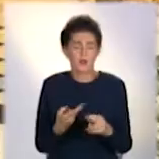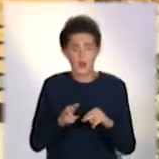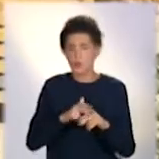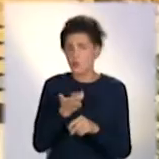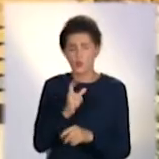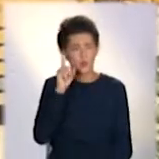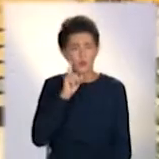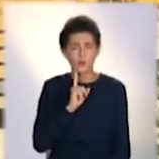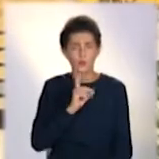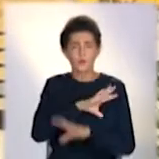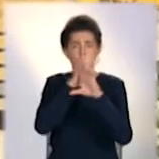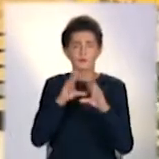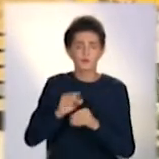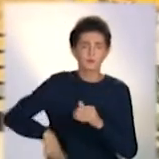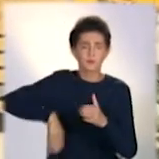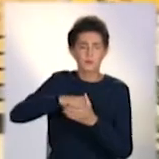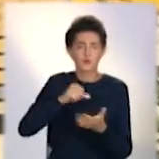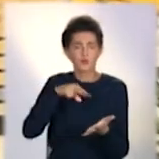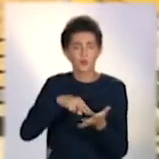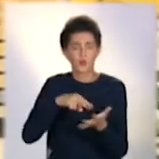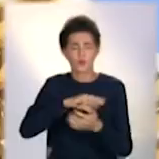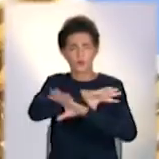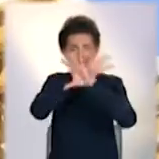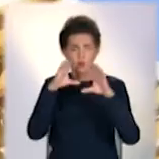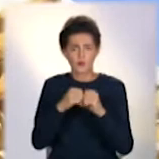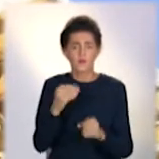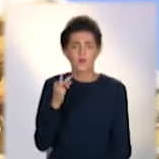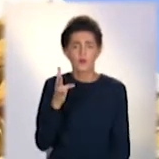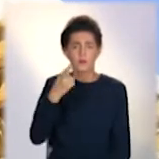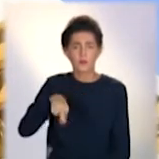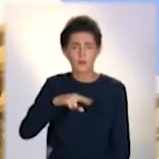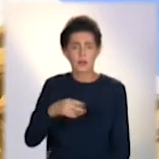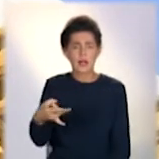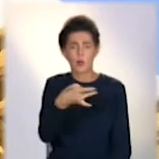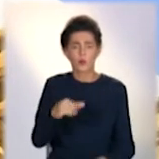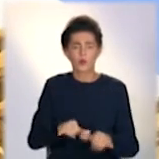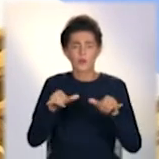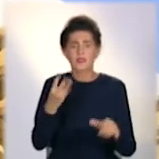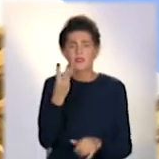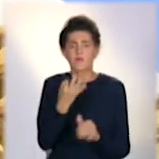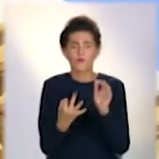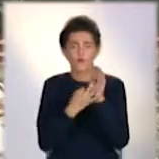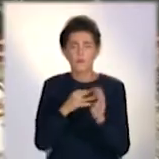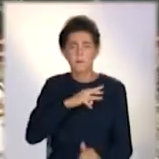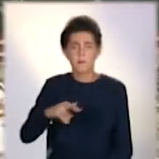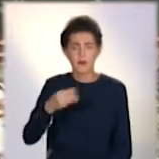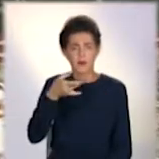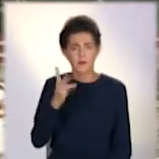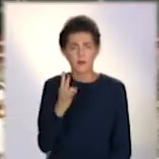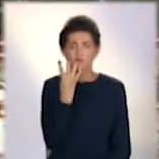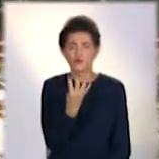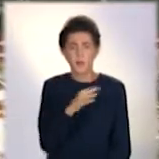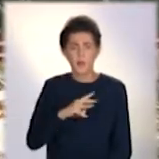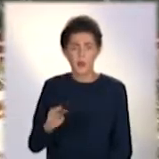удобно. Більшість коштів на реалізацію цього проєкту візьмуть із фонду регіонального розвитку, а саме 38 мільйонів гривень. Ще 4